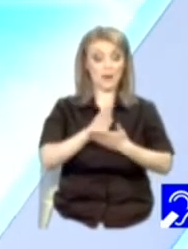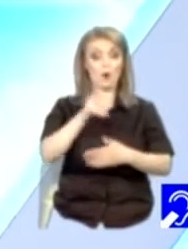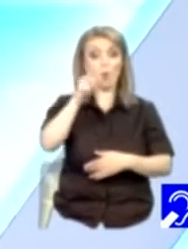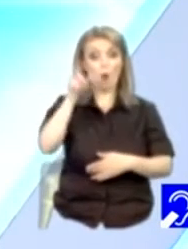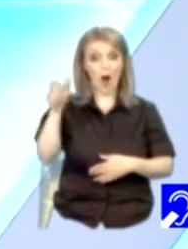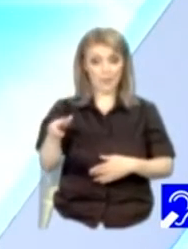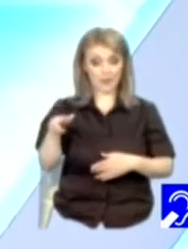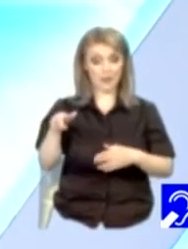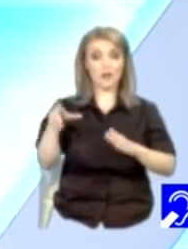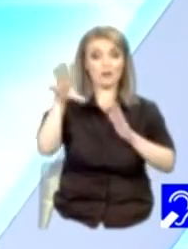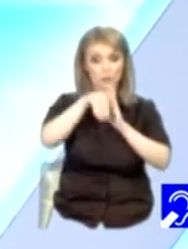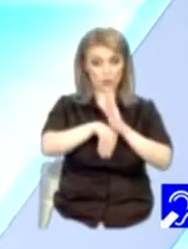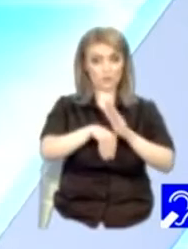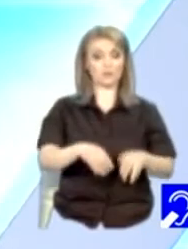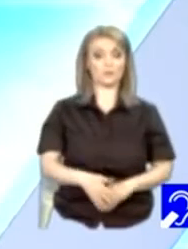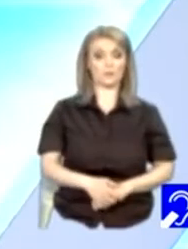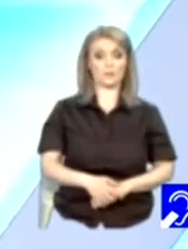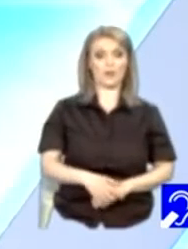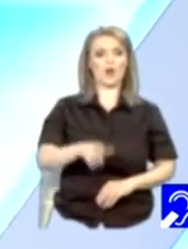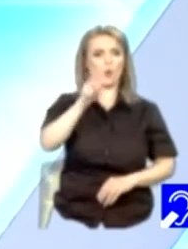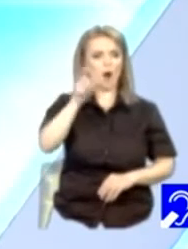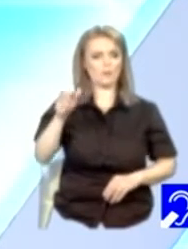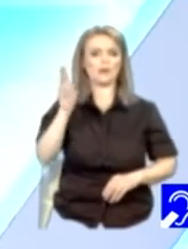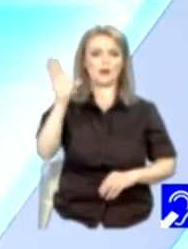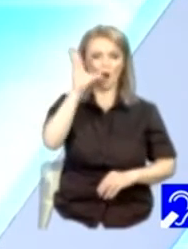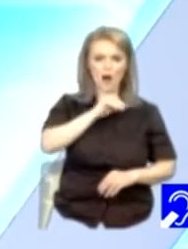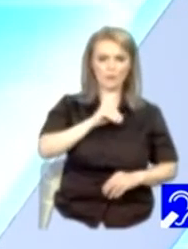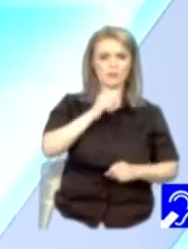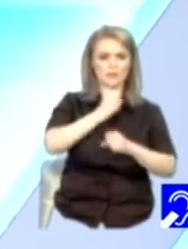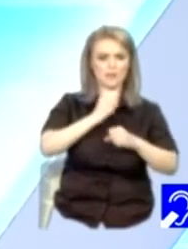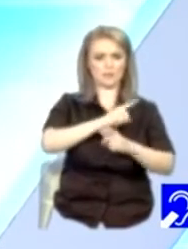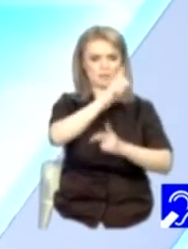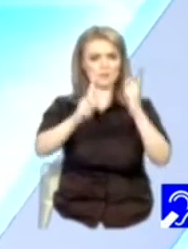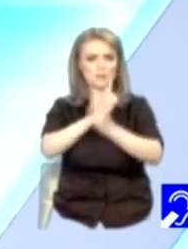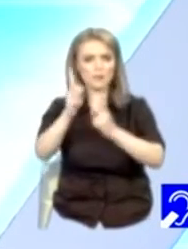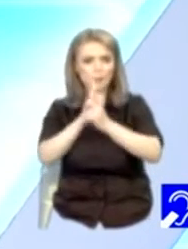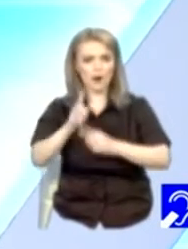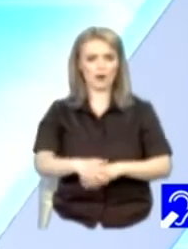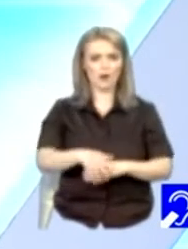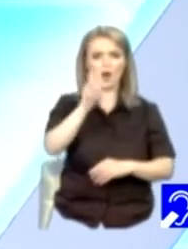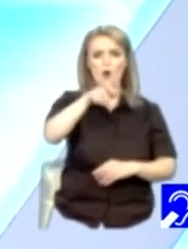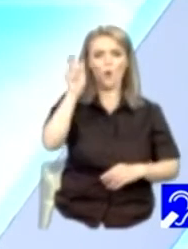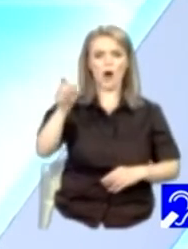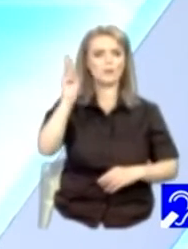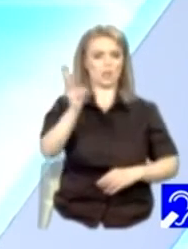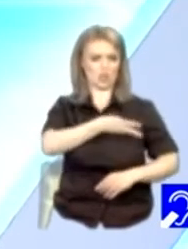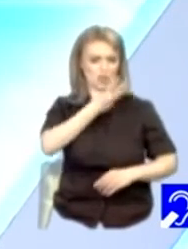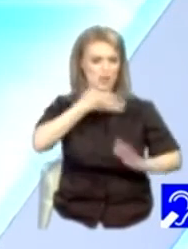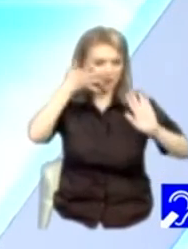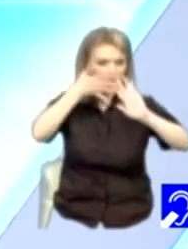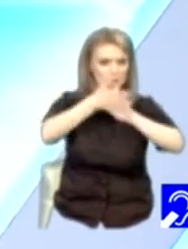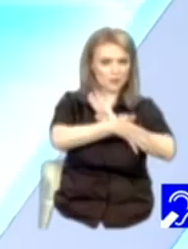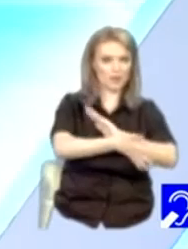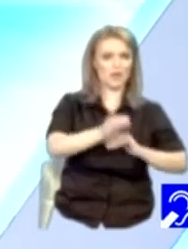dedicați, cu oameni dispuși să facă schimbarea, oameni care își doresc transparența